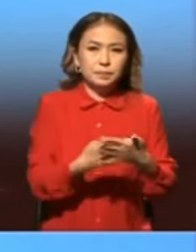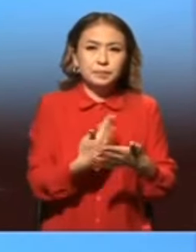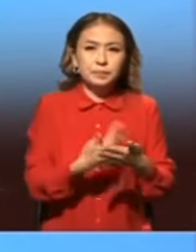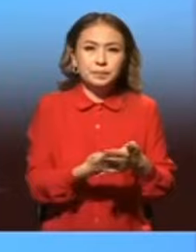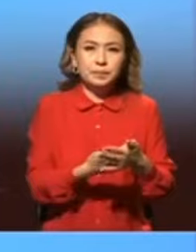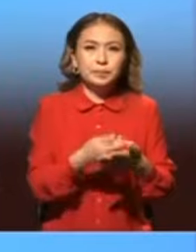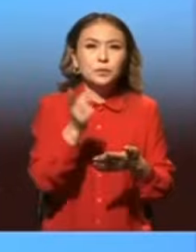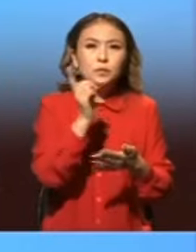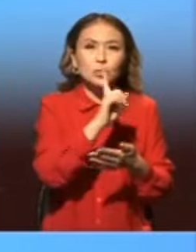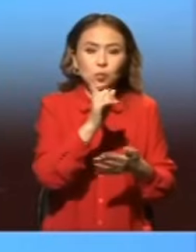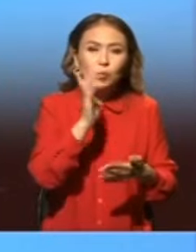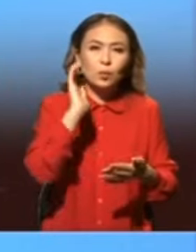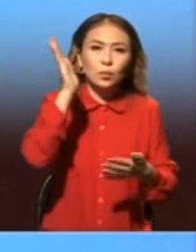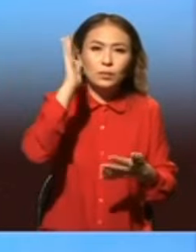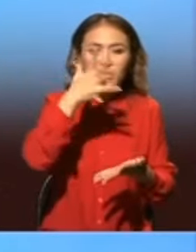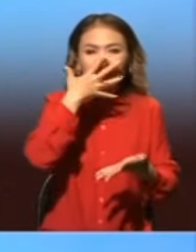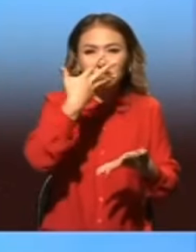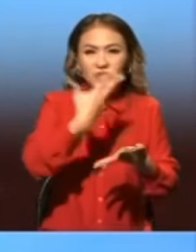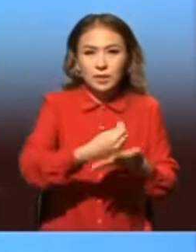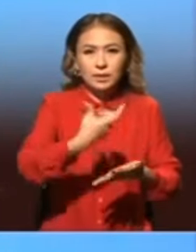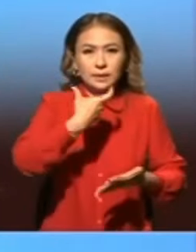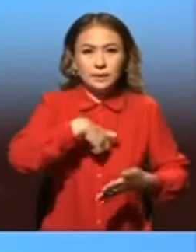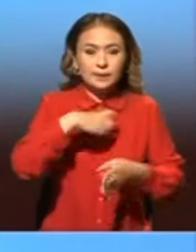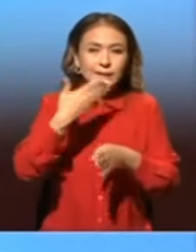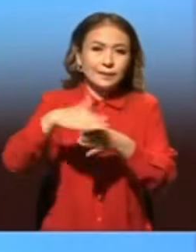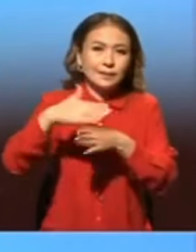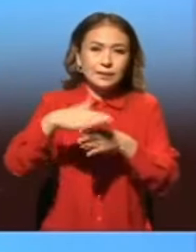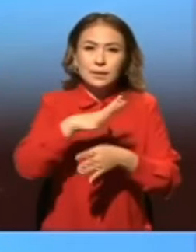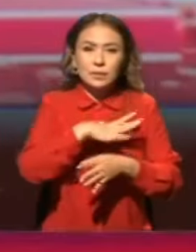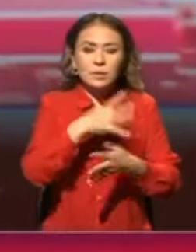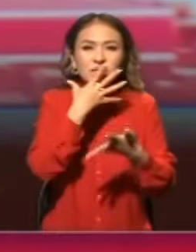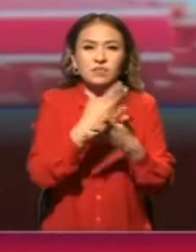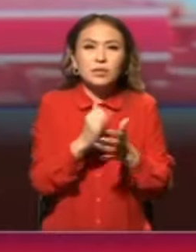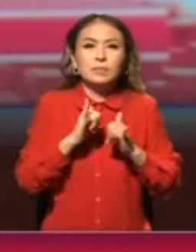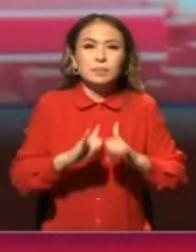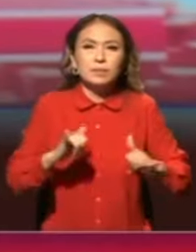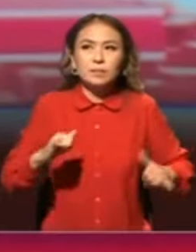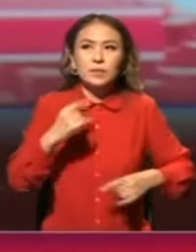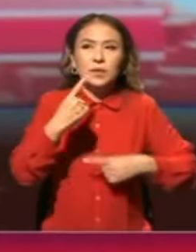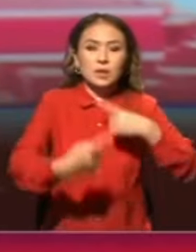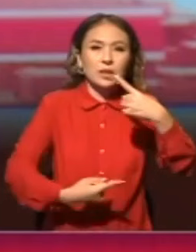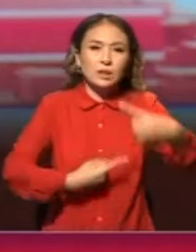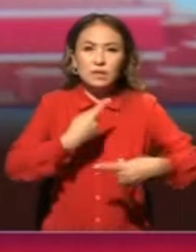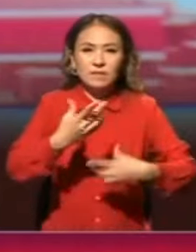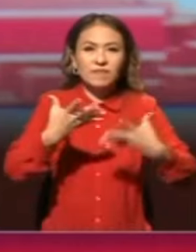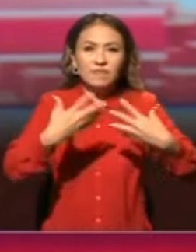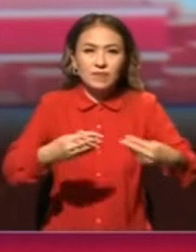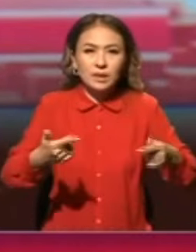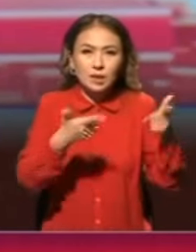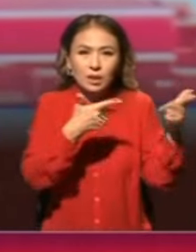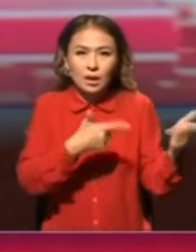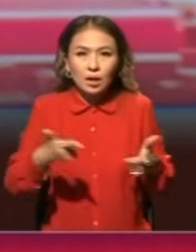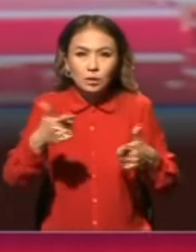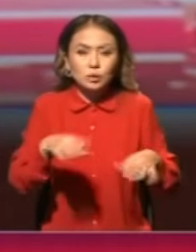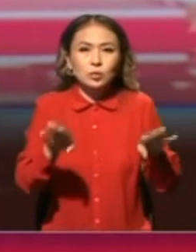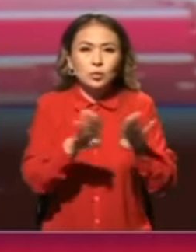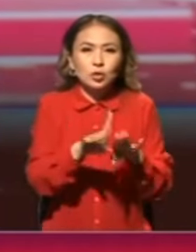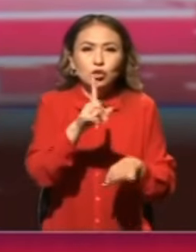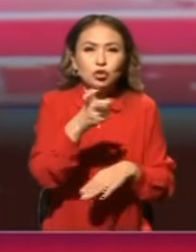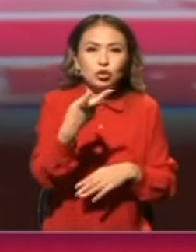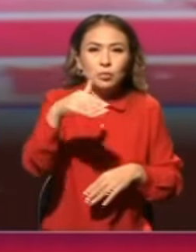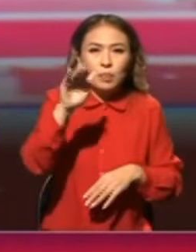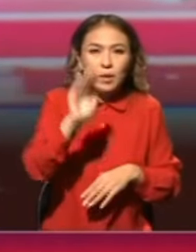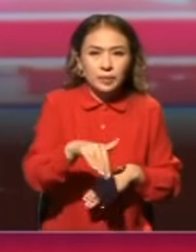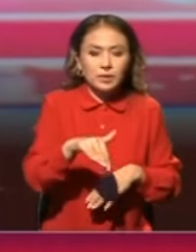қосады? Чтоб келесі де ол өзімен өзі несие алмай әрі қарай даму үшін, келесі жаңағы көктем жұмысқа дайындалу үшін, сөйтеді де 120 мың